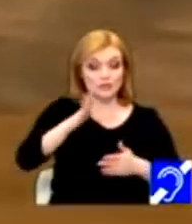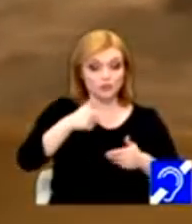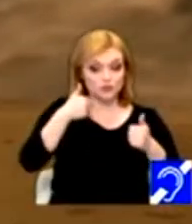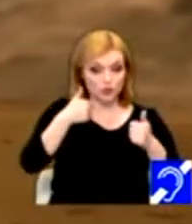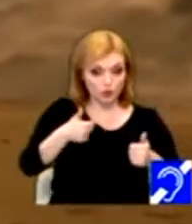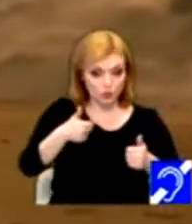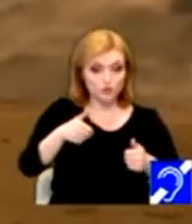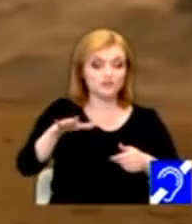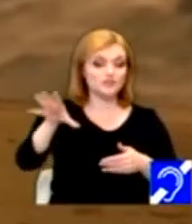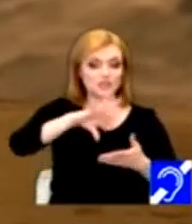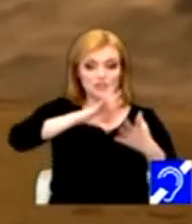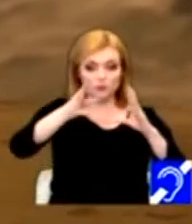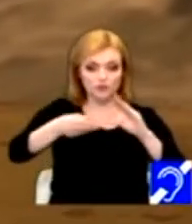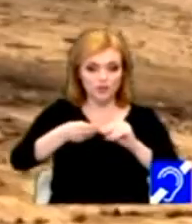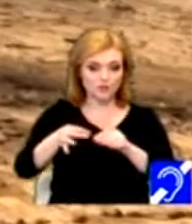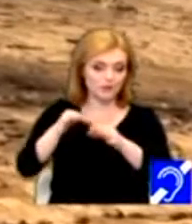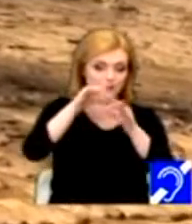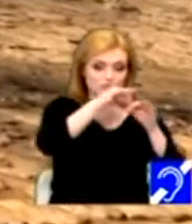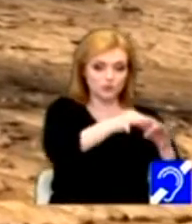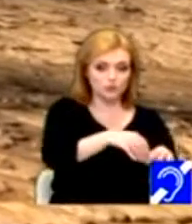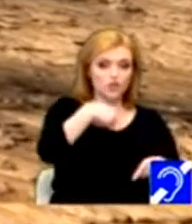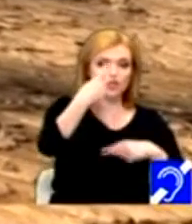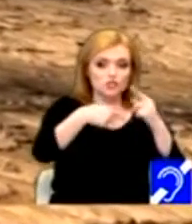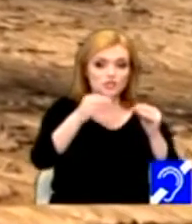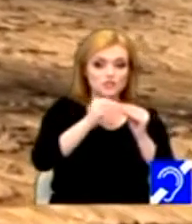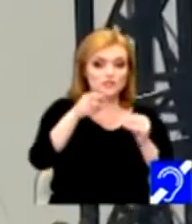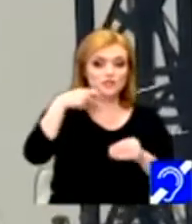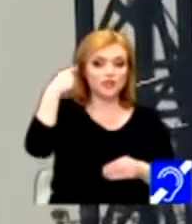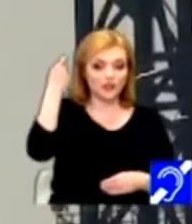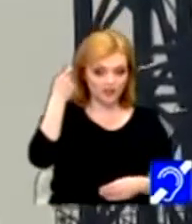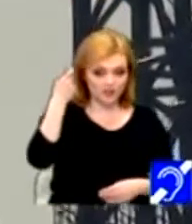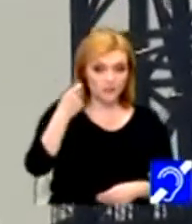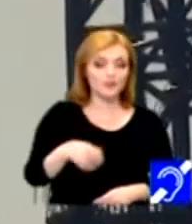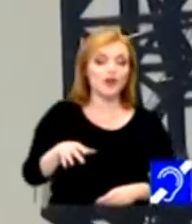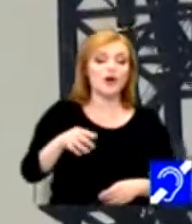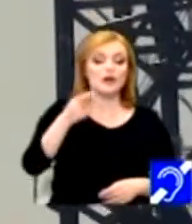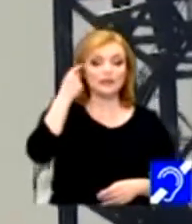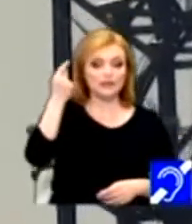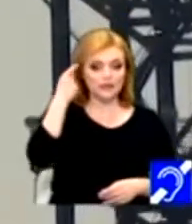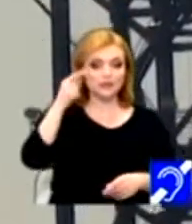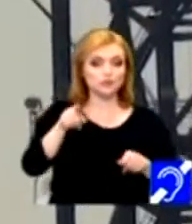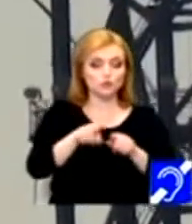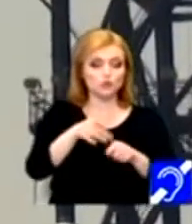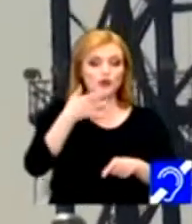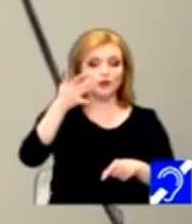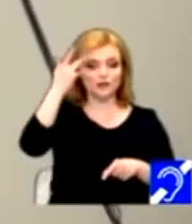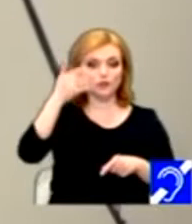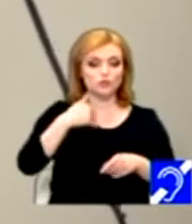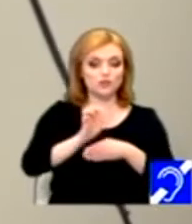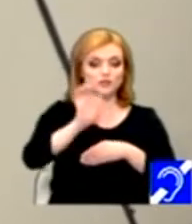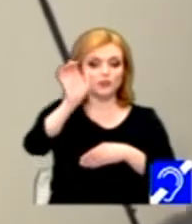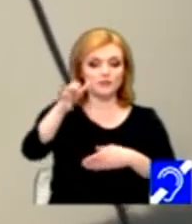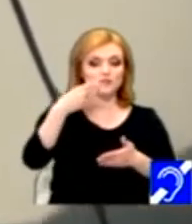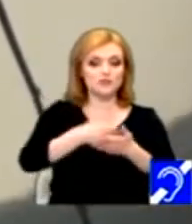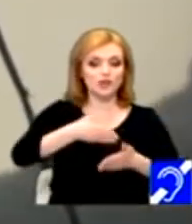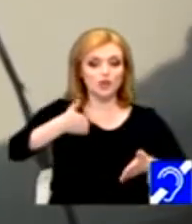să ajungă pe Pământ 10 ani mai târziu. Și China va trimite roboți în spațiu cu destinația Marte tot vara viitoare. O altă misiune va fi